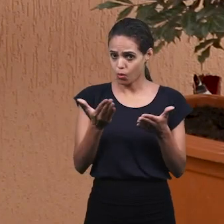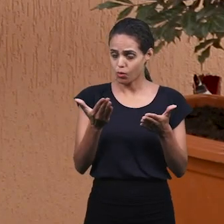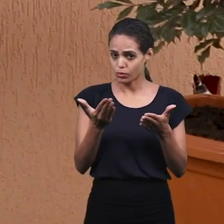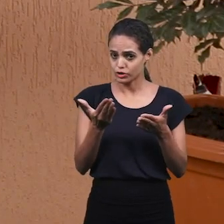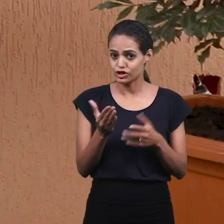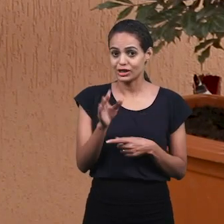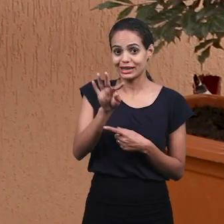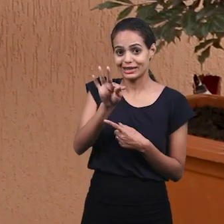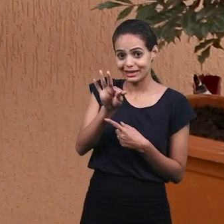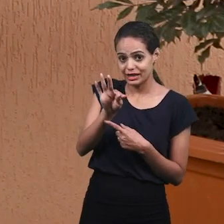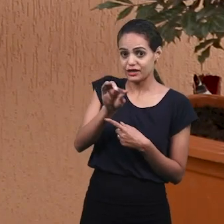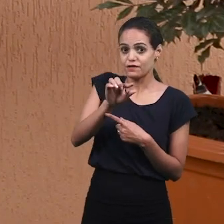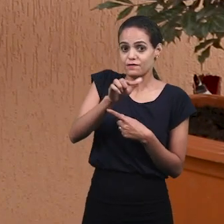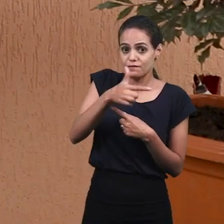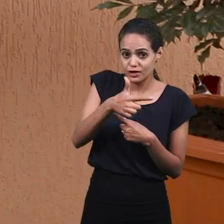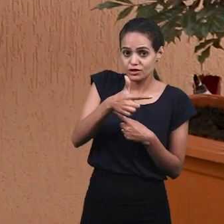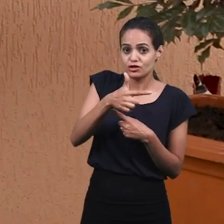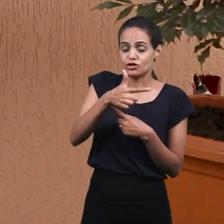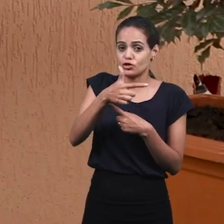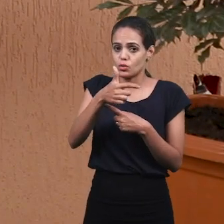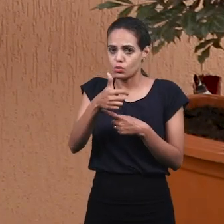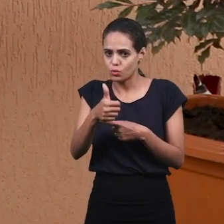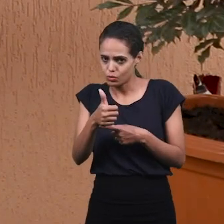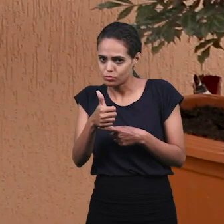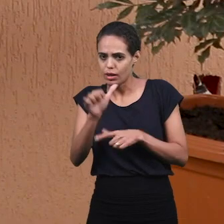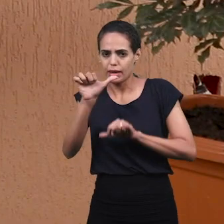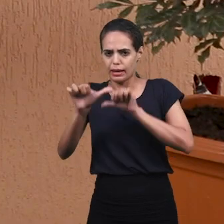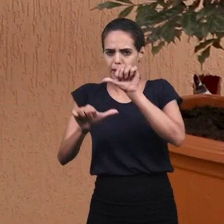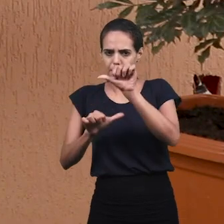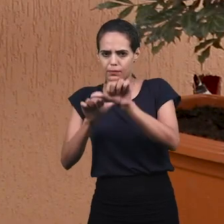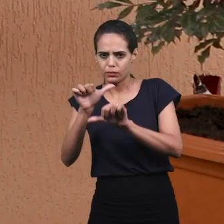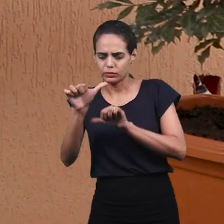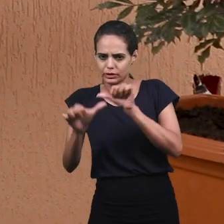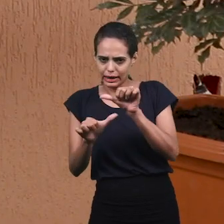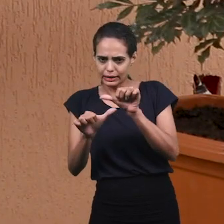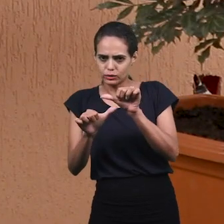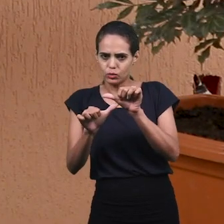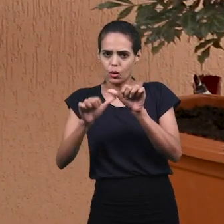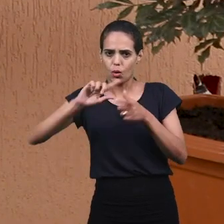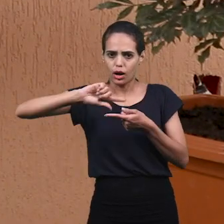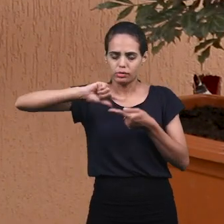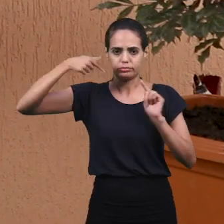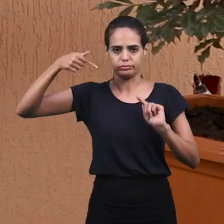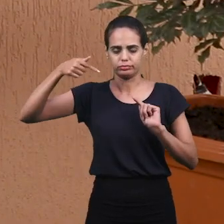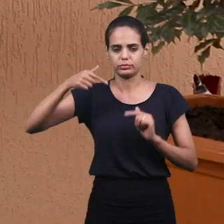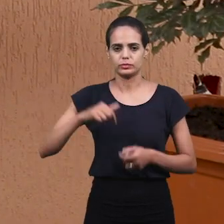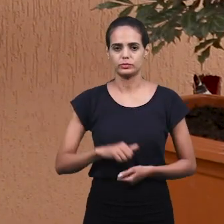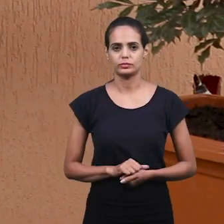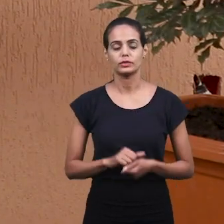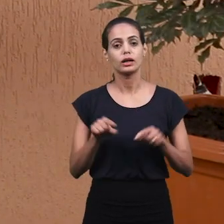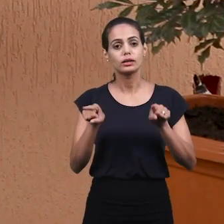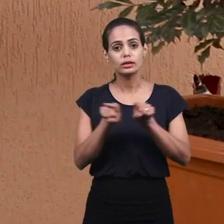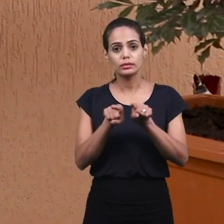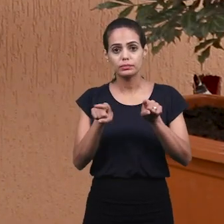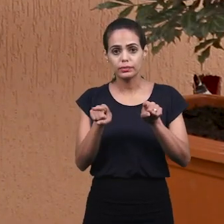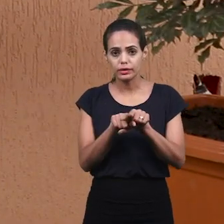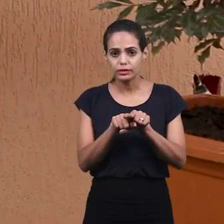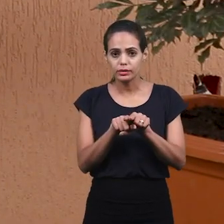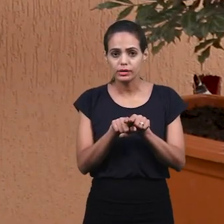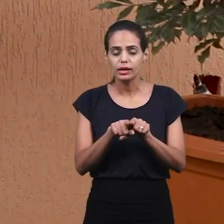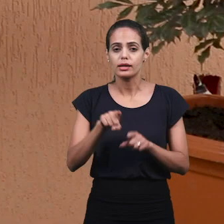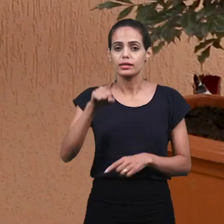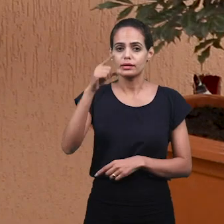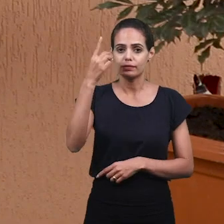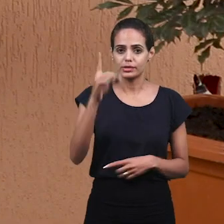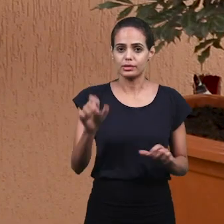c'est le syndrome de Down, qui c'est la trisomie 21. Nous avons aussi la déficience